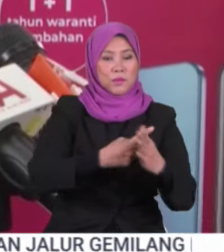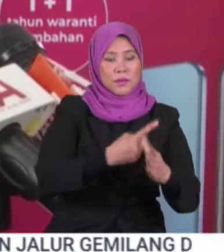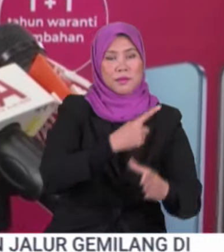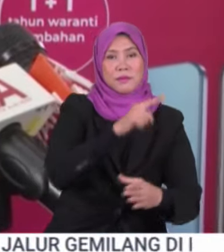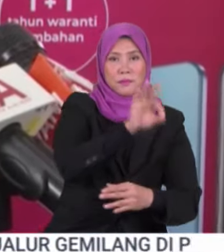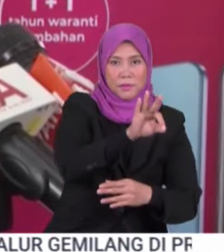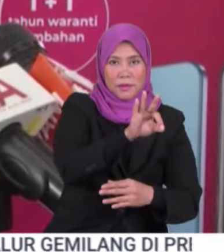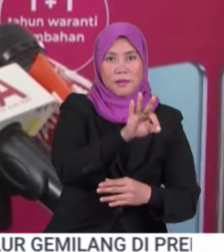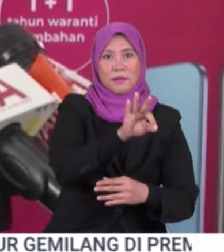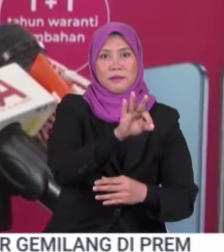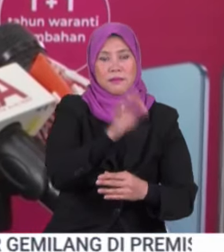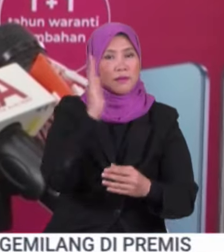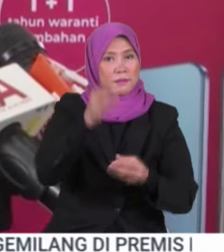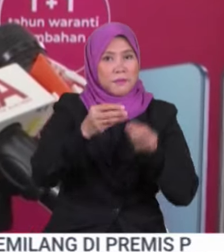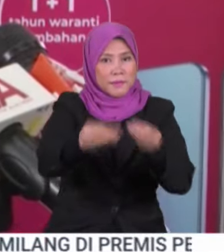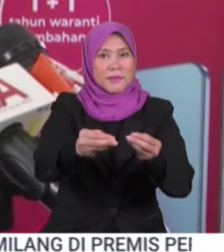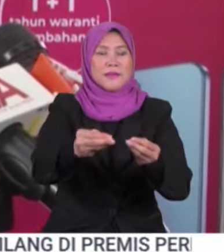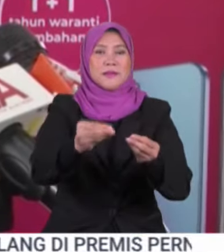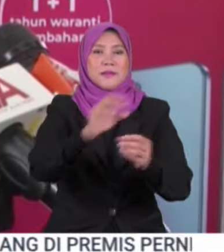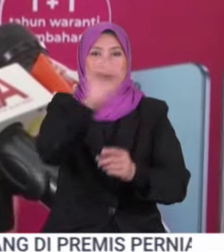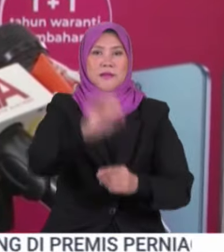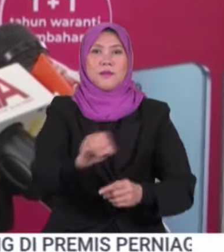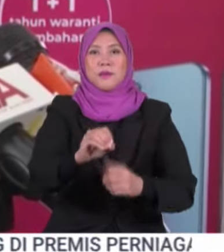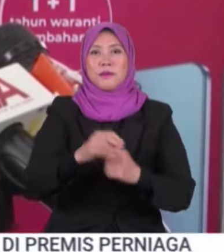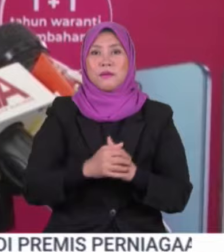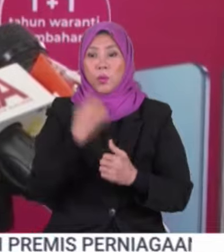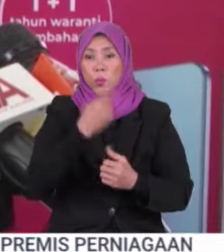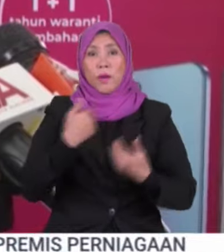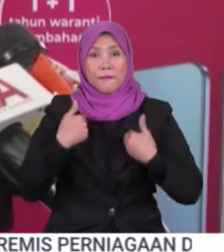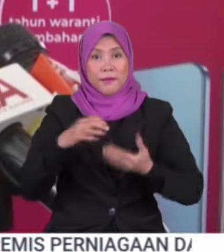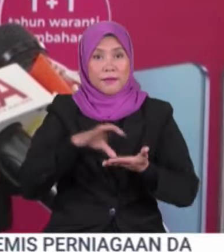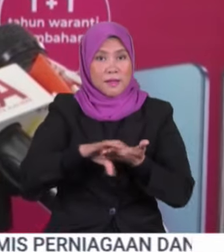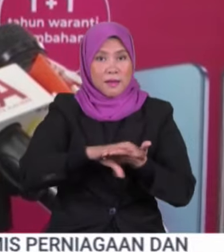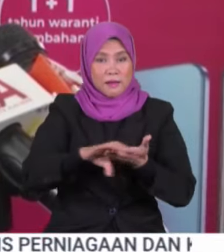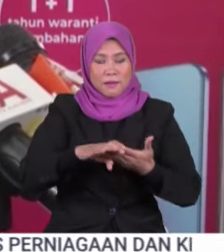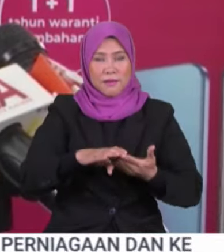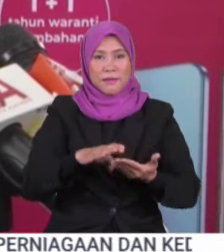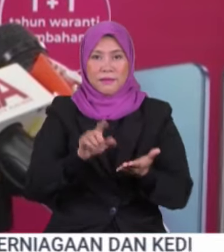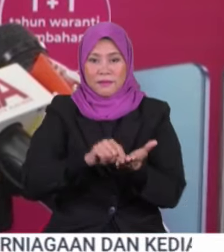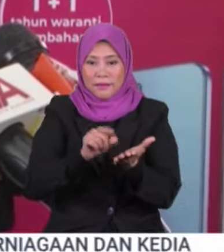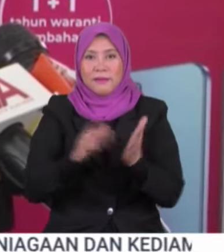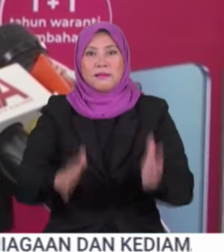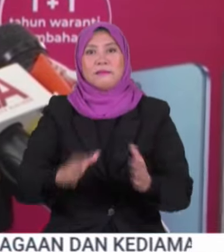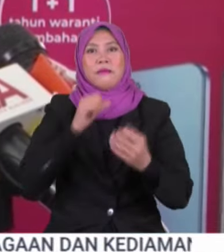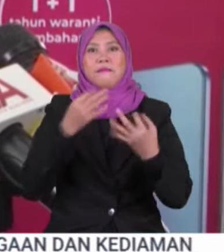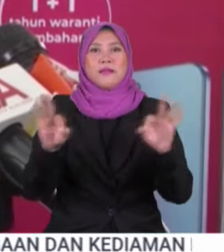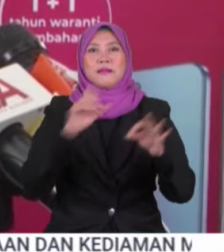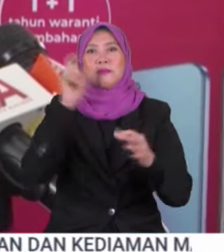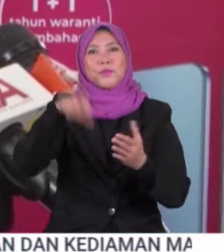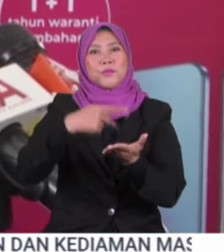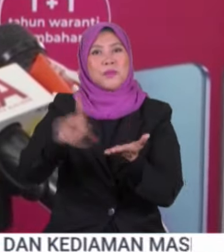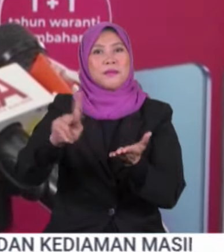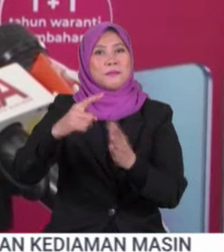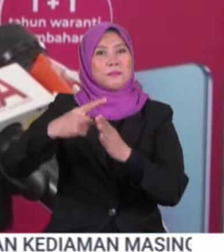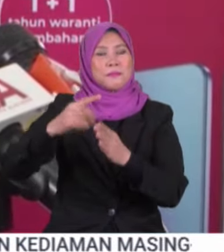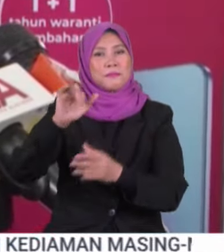September. Jadi yang ada kad perakuan media semua ni tak payah bayar bil bulan September.